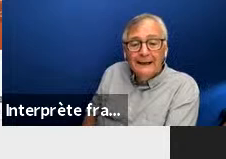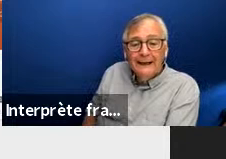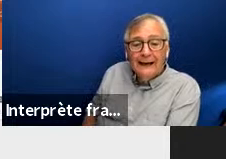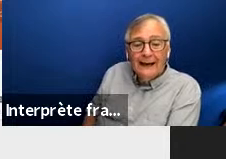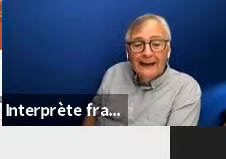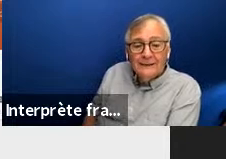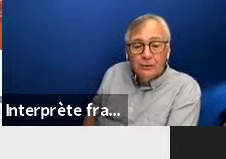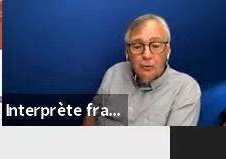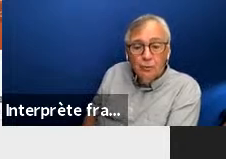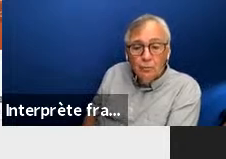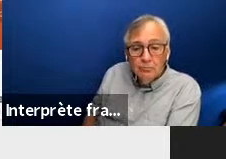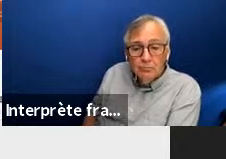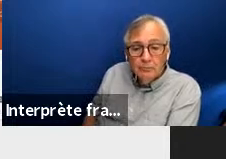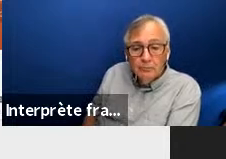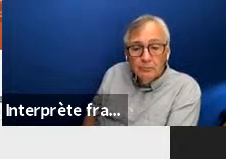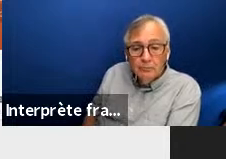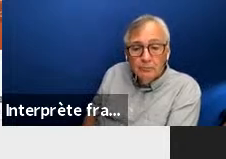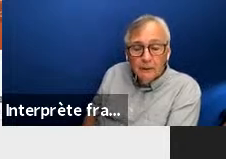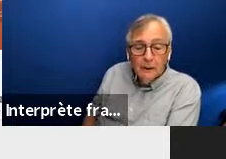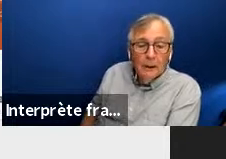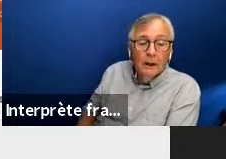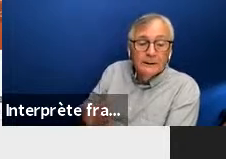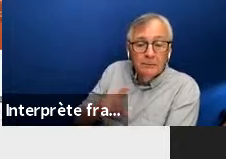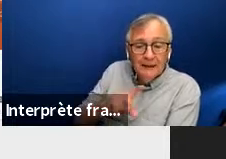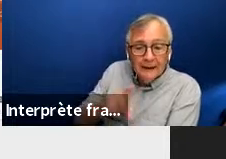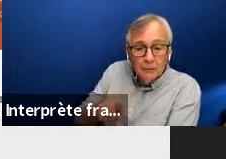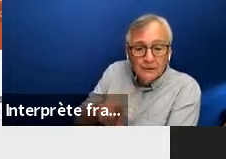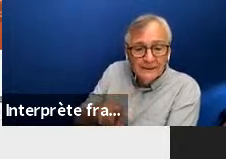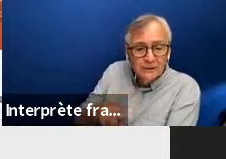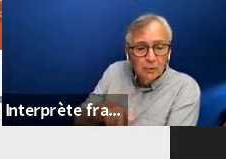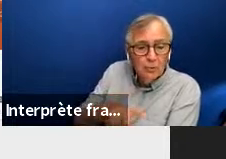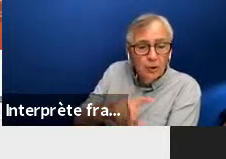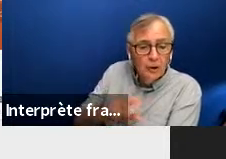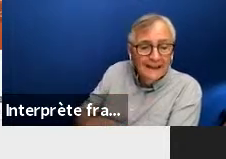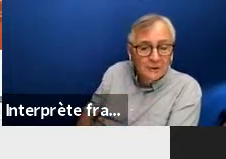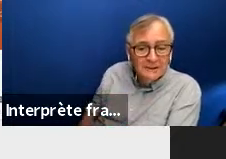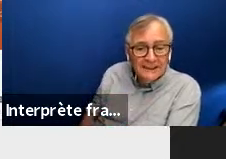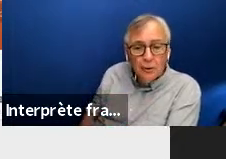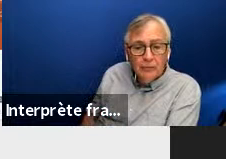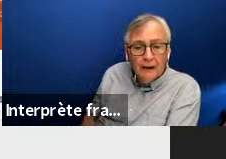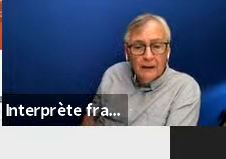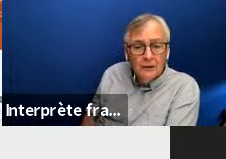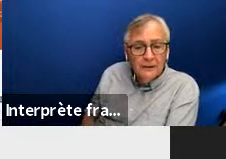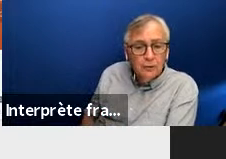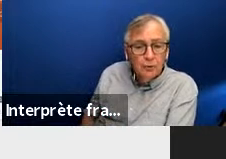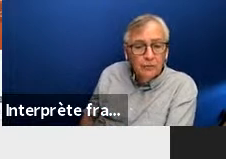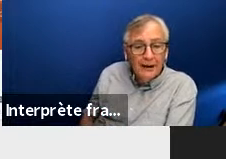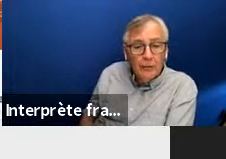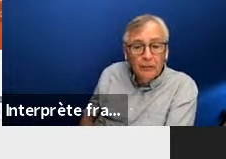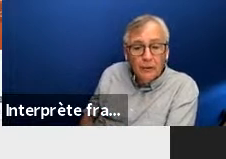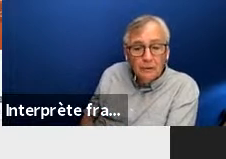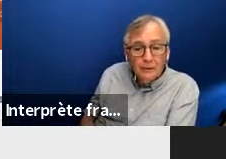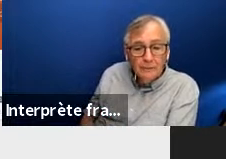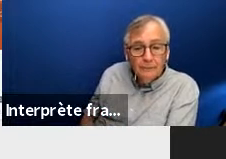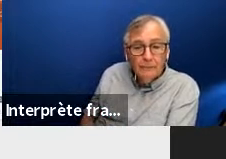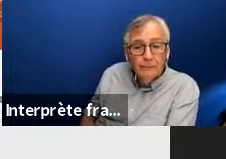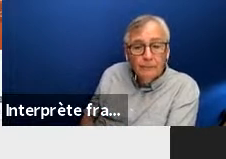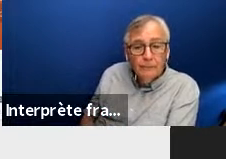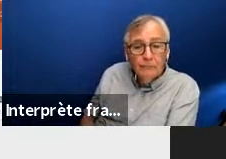de matériel en LSQ. Si vous voulez rencontrer des sourds, il y a l'Association des sourds